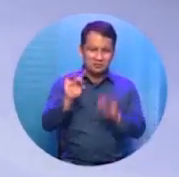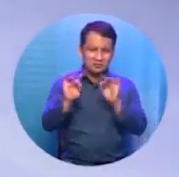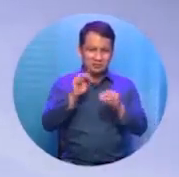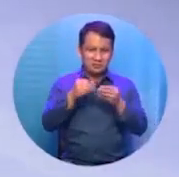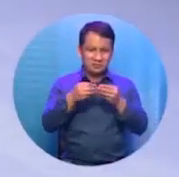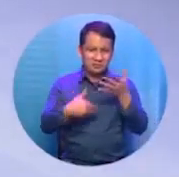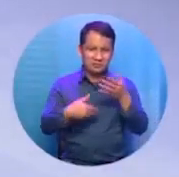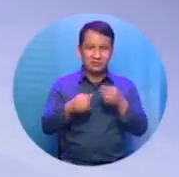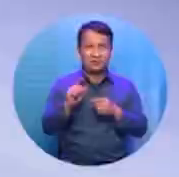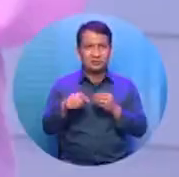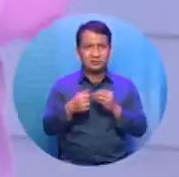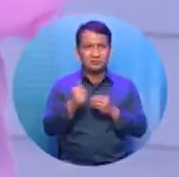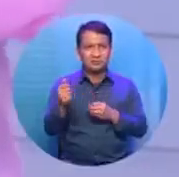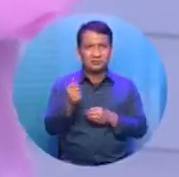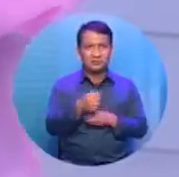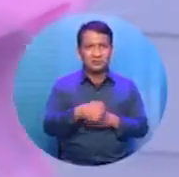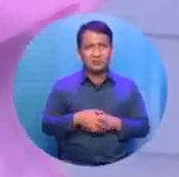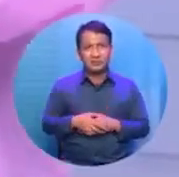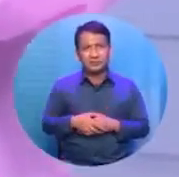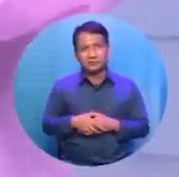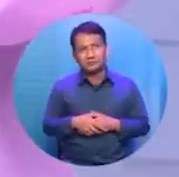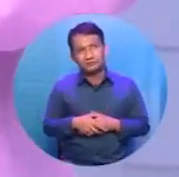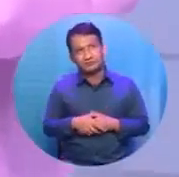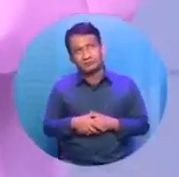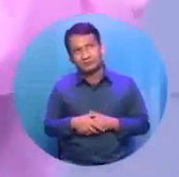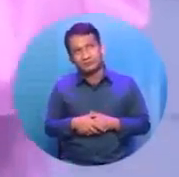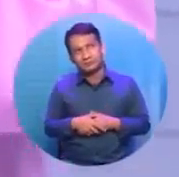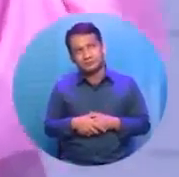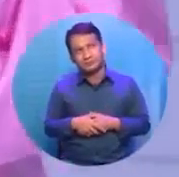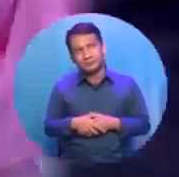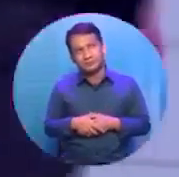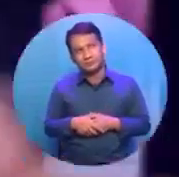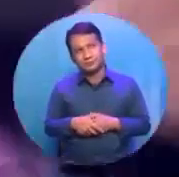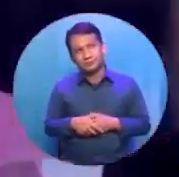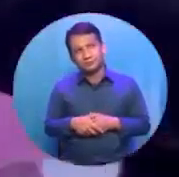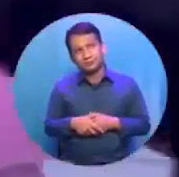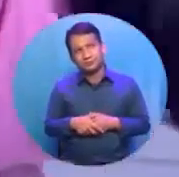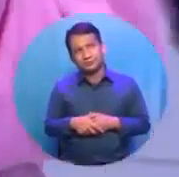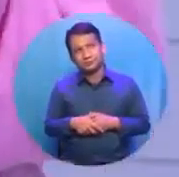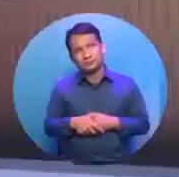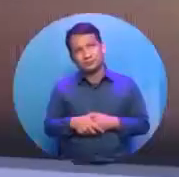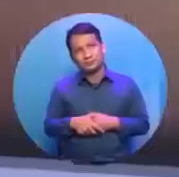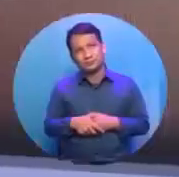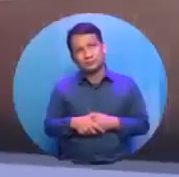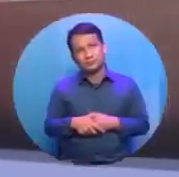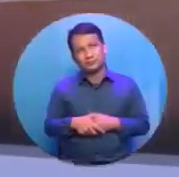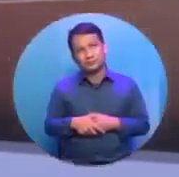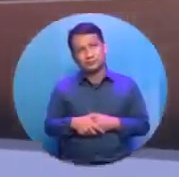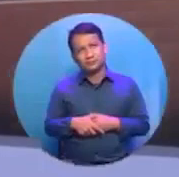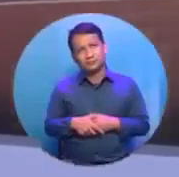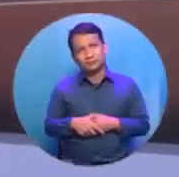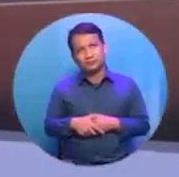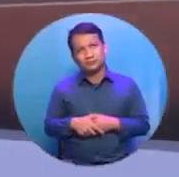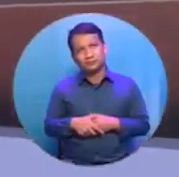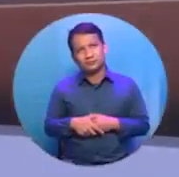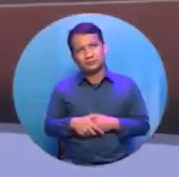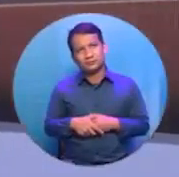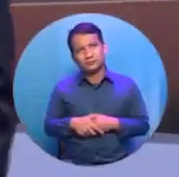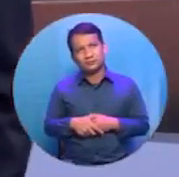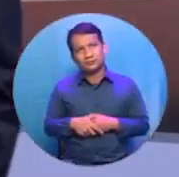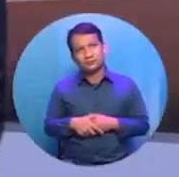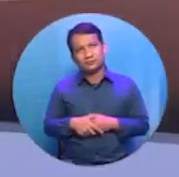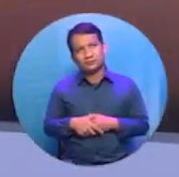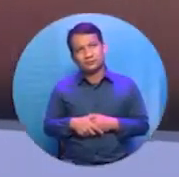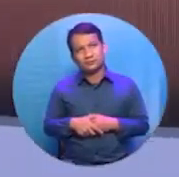mo. Ayan. Sino ba yan? Anong pangalan? Anong... Walang number. Okay, dito sa isa pa.